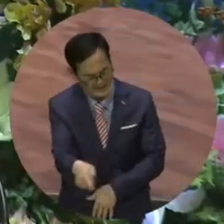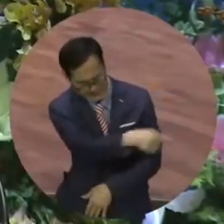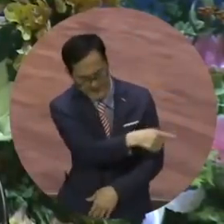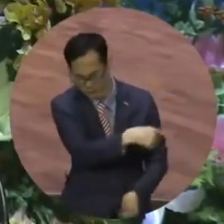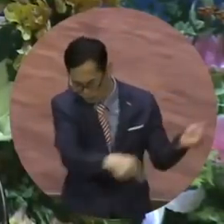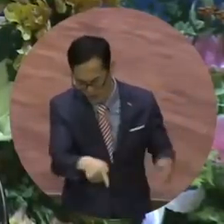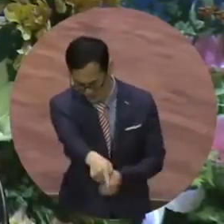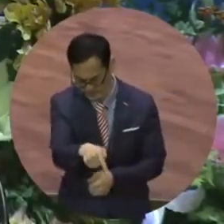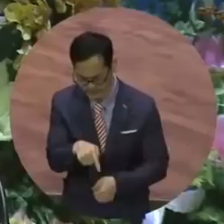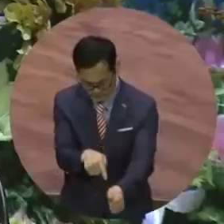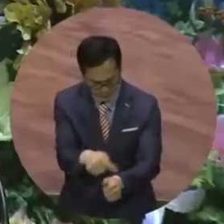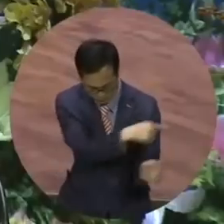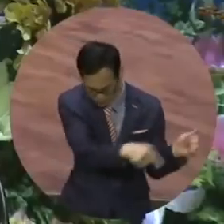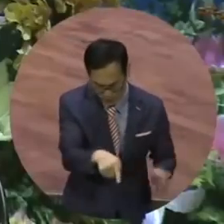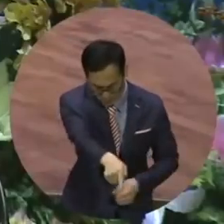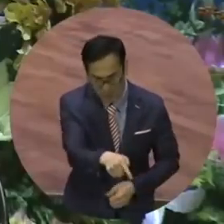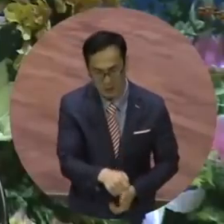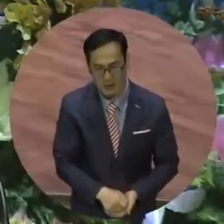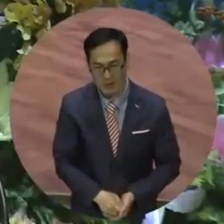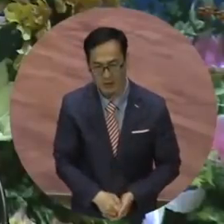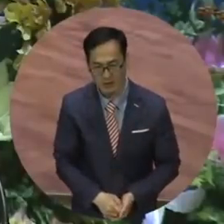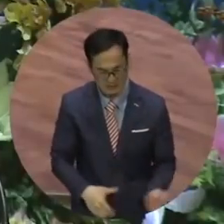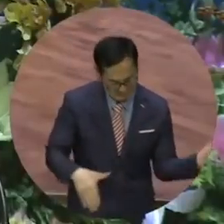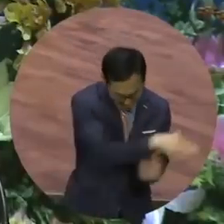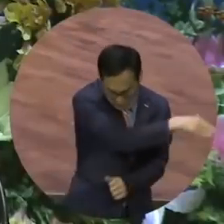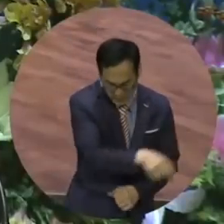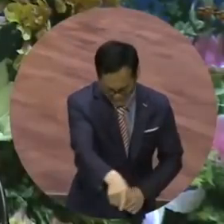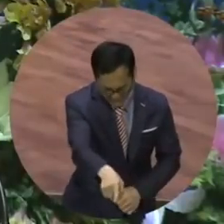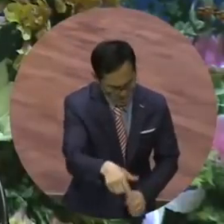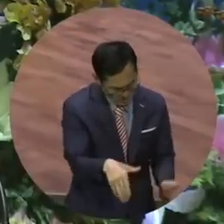끊임없이 후회하게 만드는 짓만 하게.